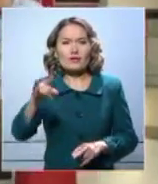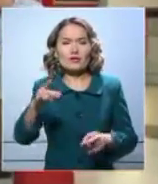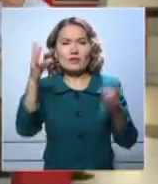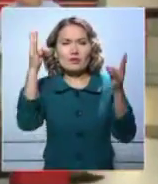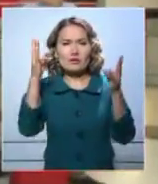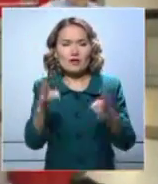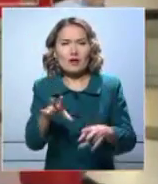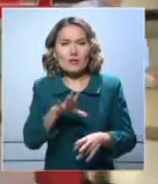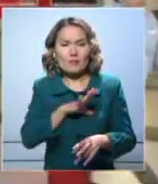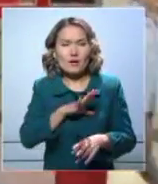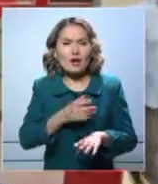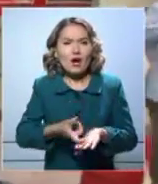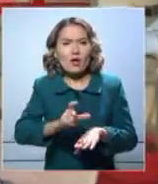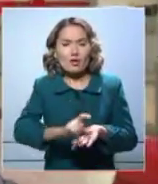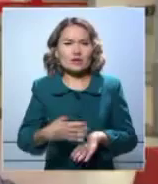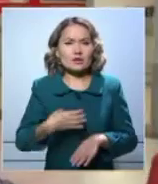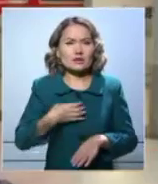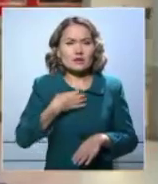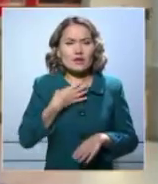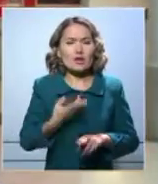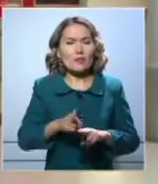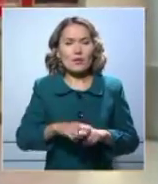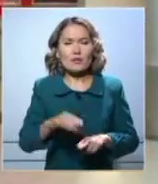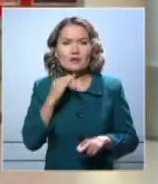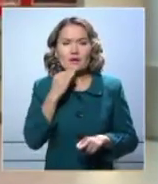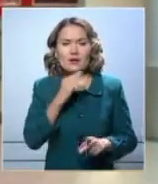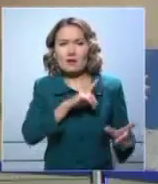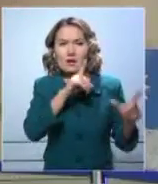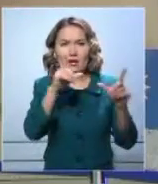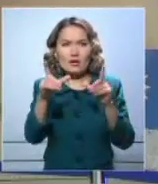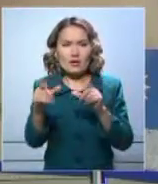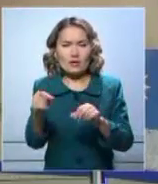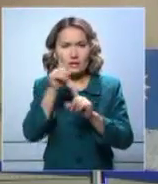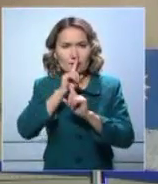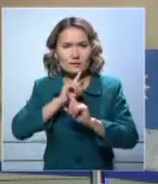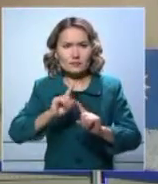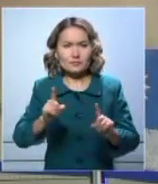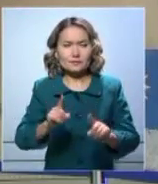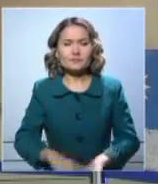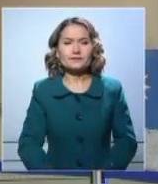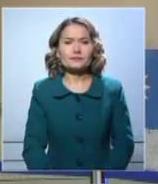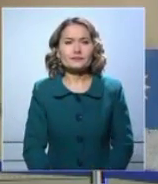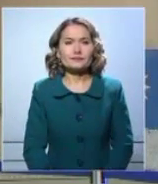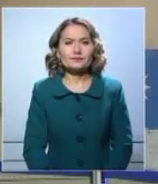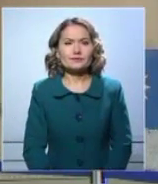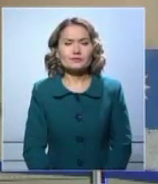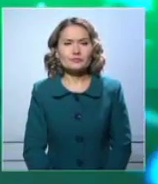бетер қобалжып тұрмын. Өзімді Брюссель әуежайы ең қауіпсіз деп жұбатамын.